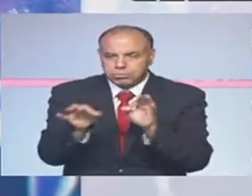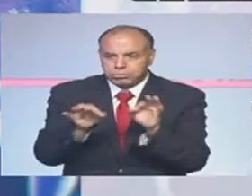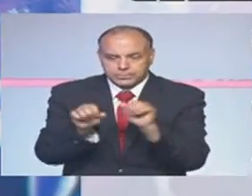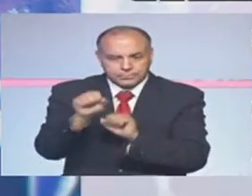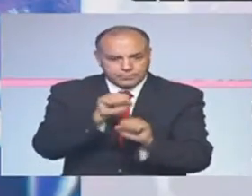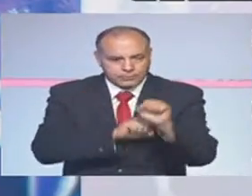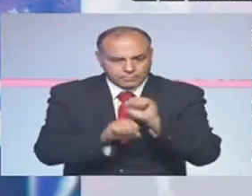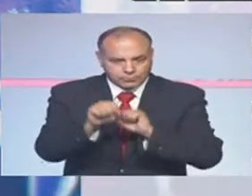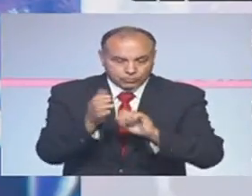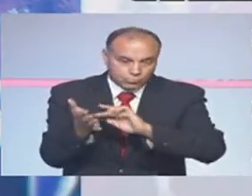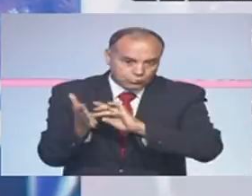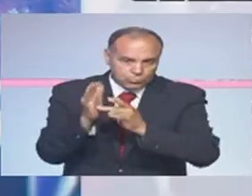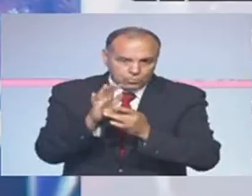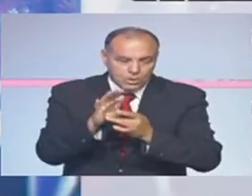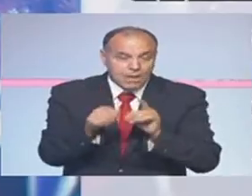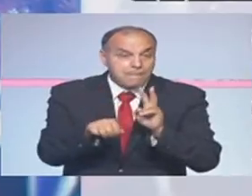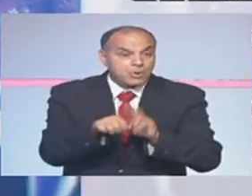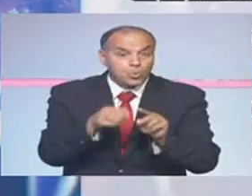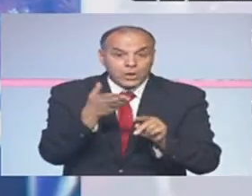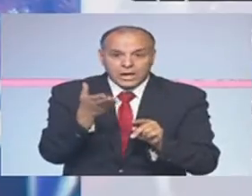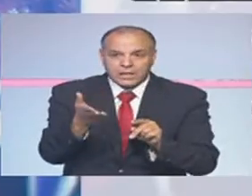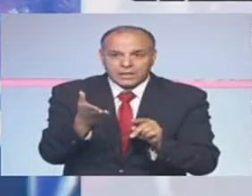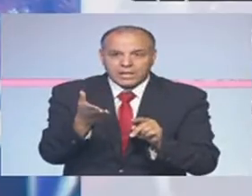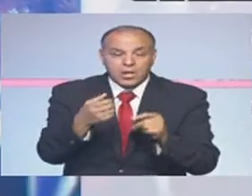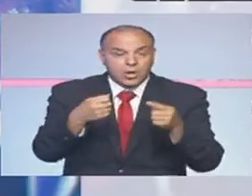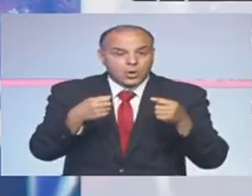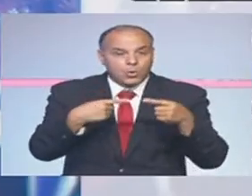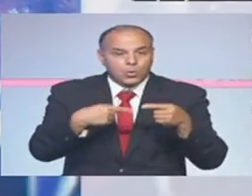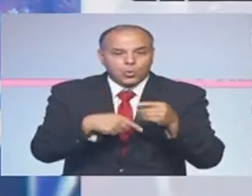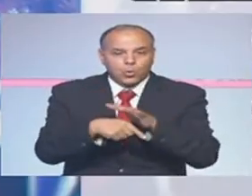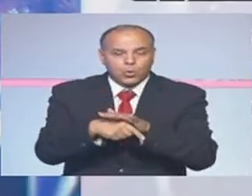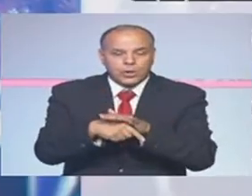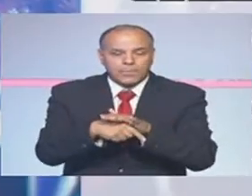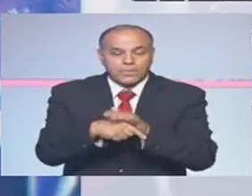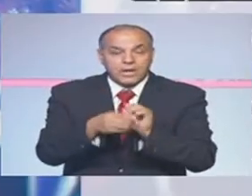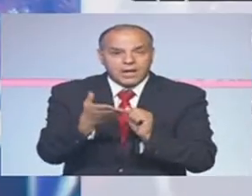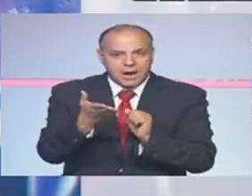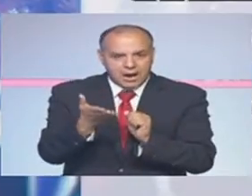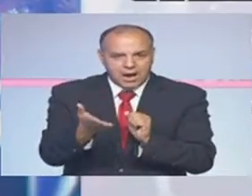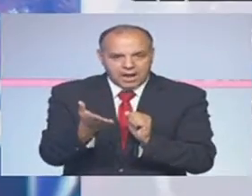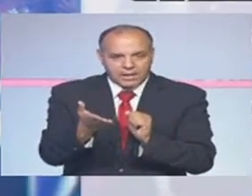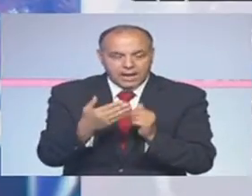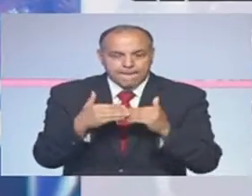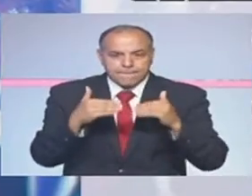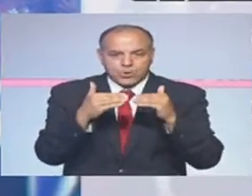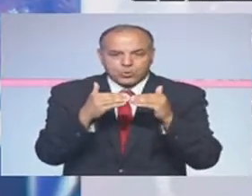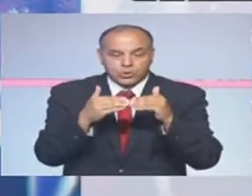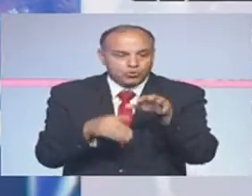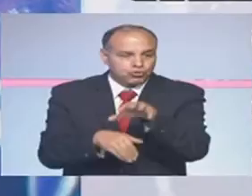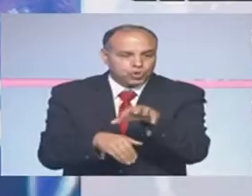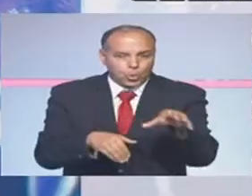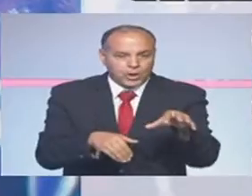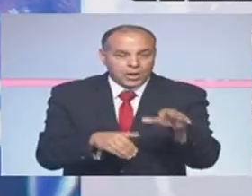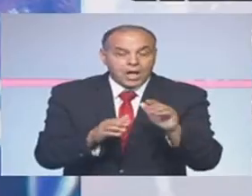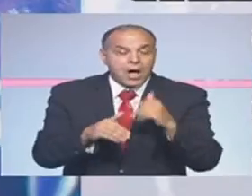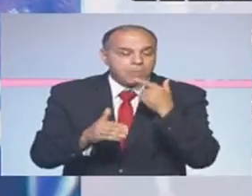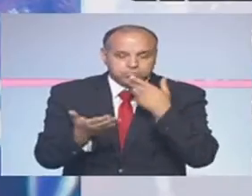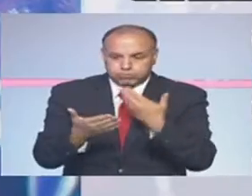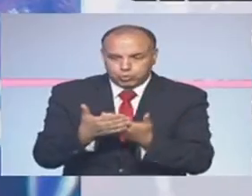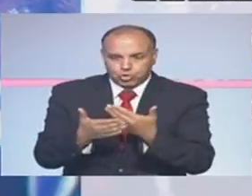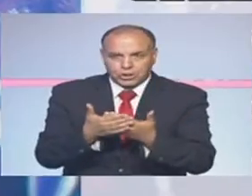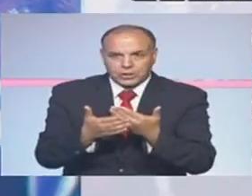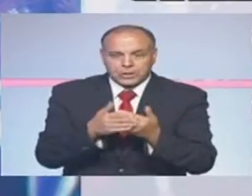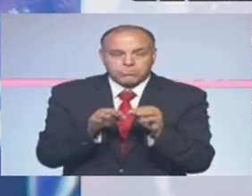التنسيق بين جميع المتدخلين في مكافحه كوفي تسعه عشر على المستوى الجهوي حسب مؤشرات